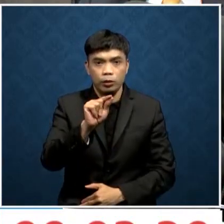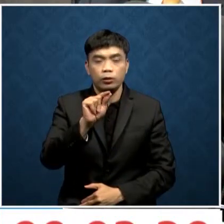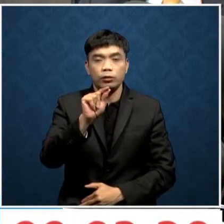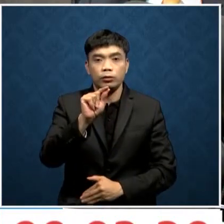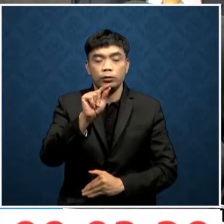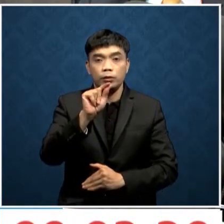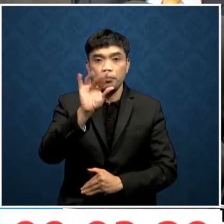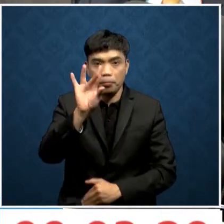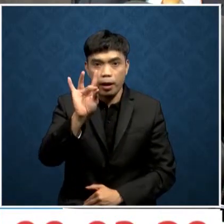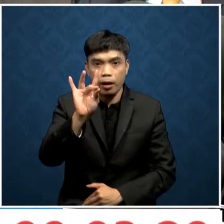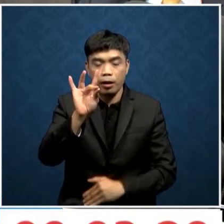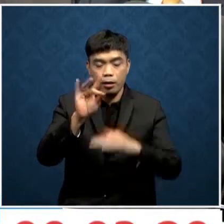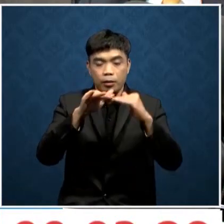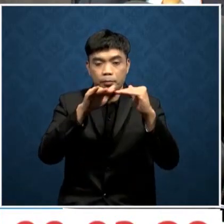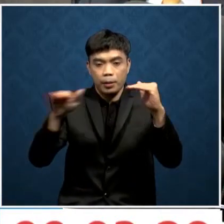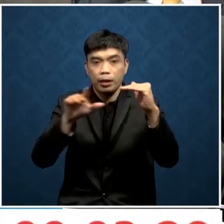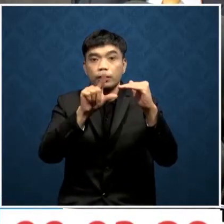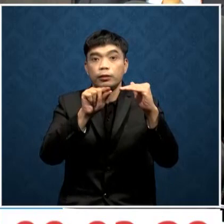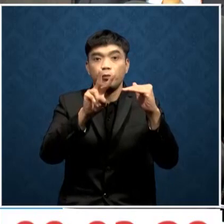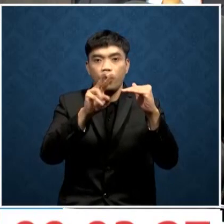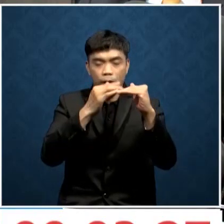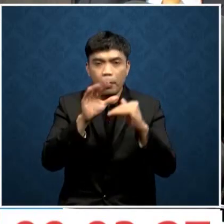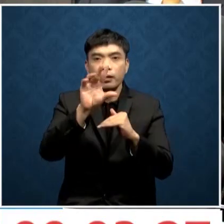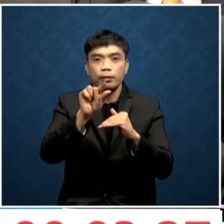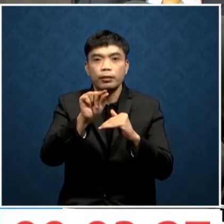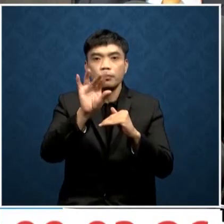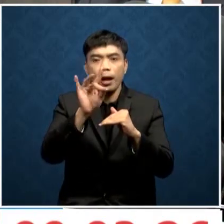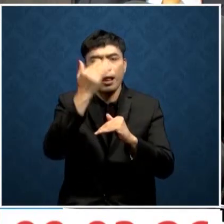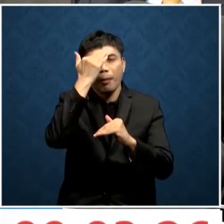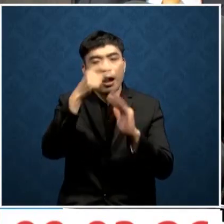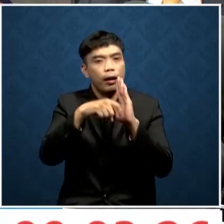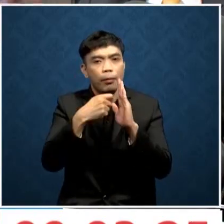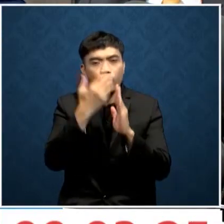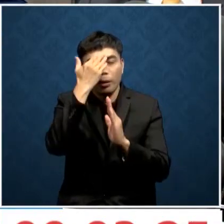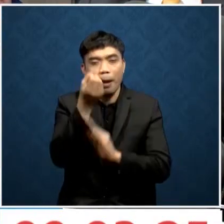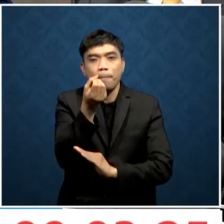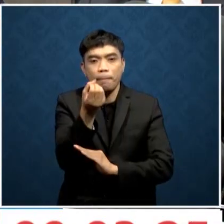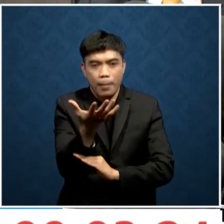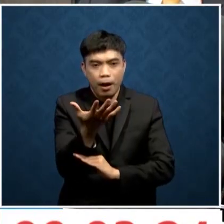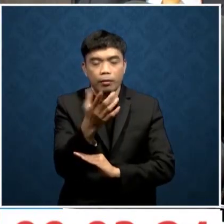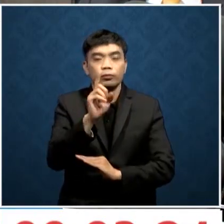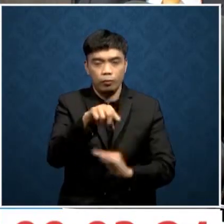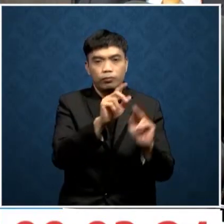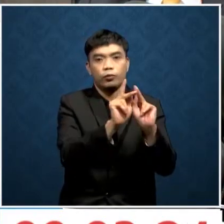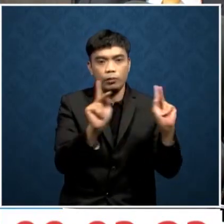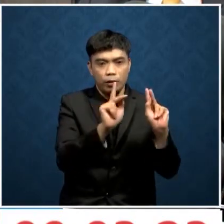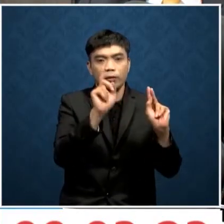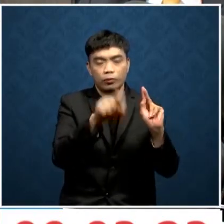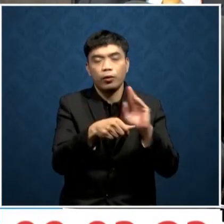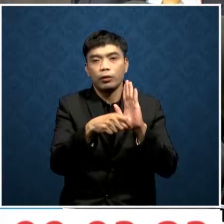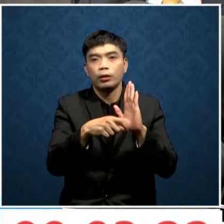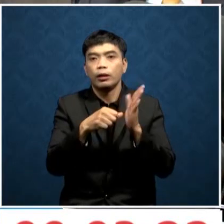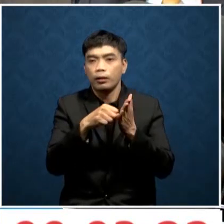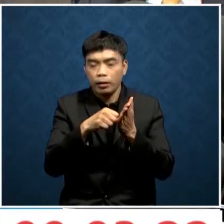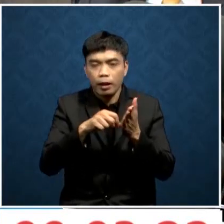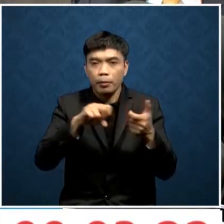ไรกรรมธิการได้สอบถามไหมฮะว่ามันเกิดจากอะไรเพื่อจะได้คิดพิจารณาในการแก้ไขปัญหาพูดเดอะไรแมนเดอะไรจ็